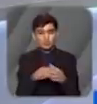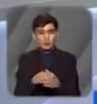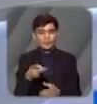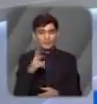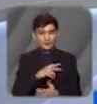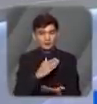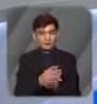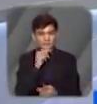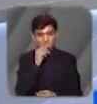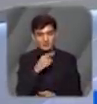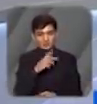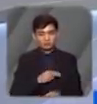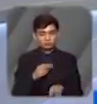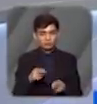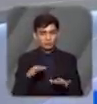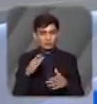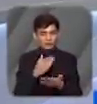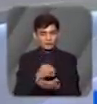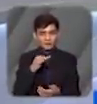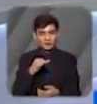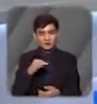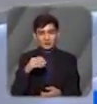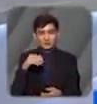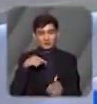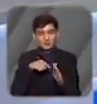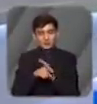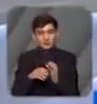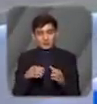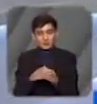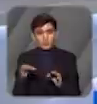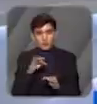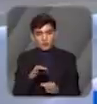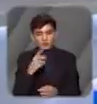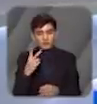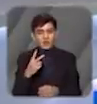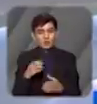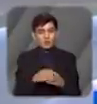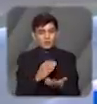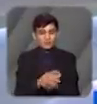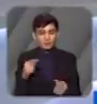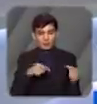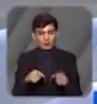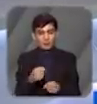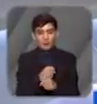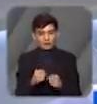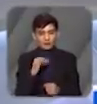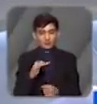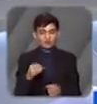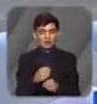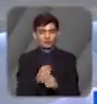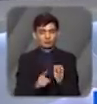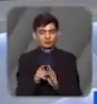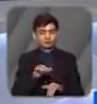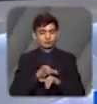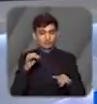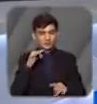деді. Президенттің айтуынша жылдар бойы шекарада көлеңкелі кәсіптің көрігін қыздырған екі топ арасында жанжал шығып, жаппай төбелеске